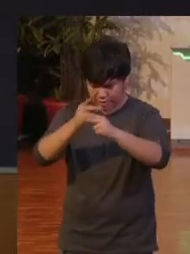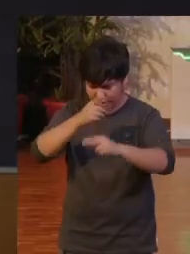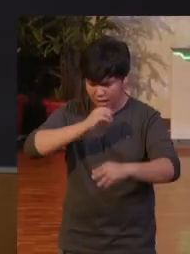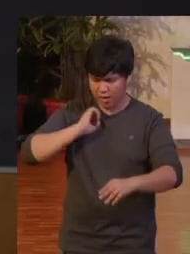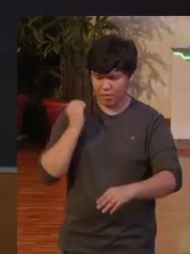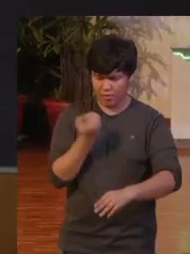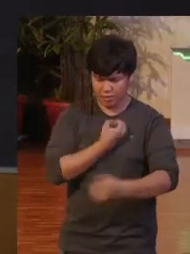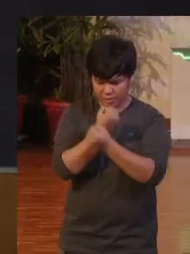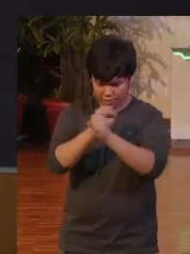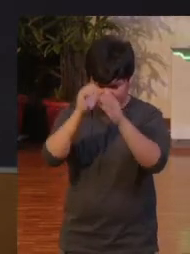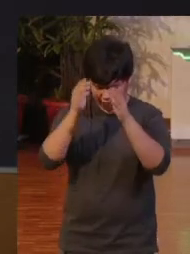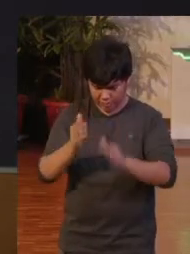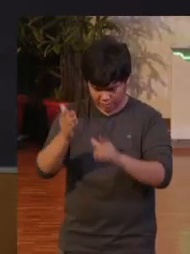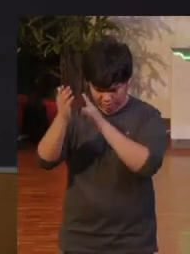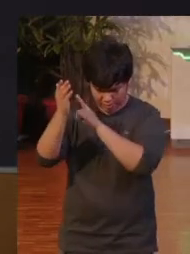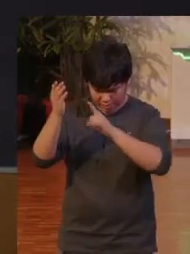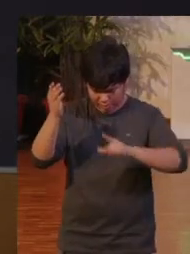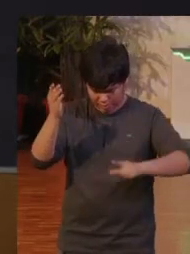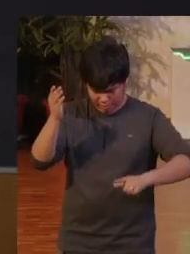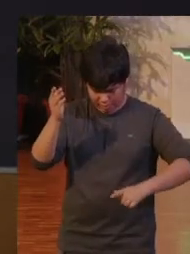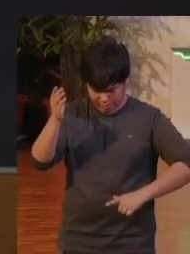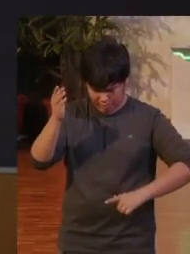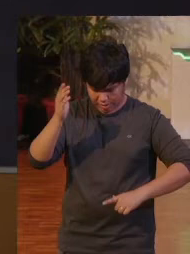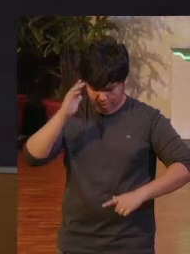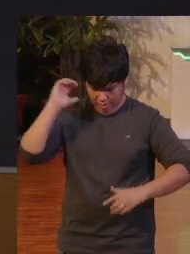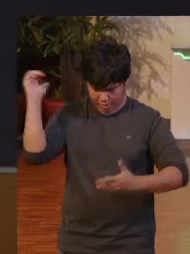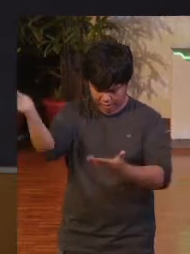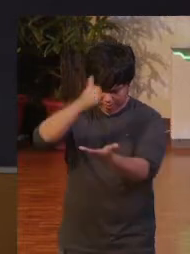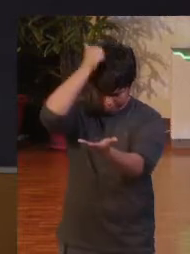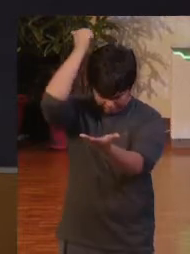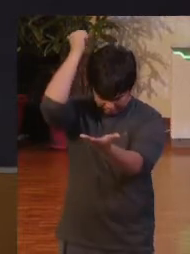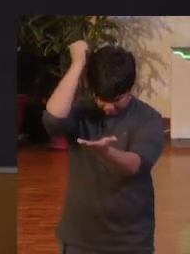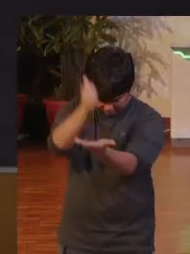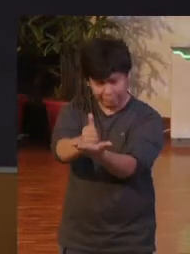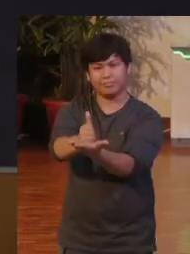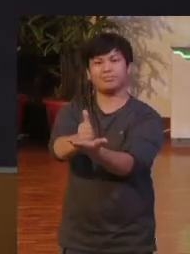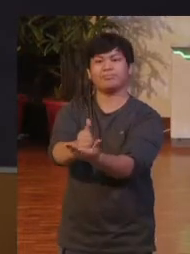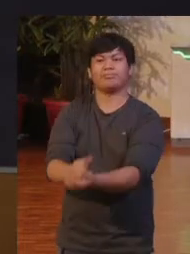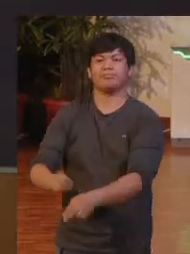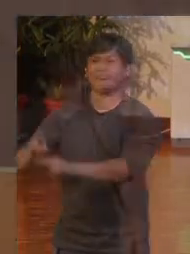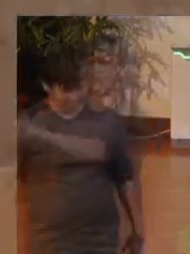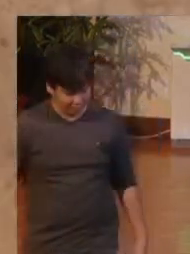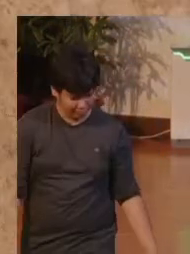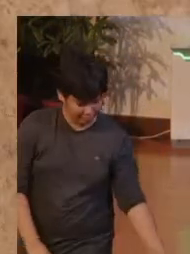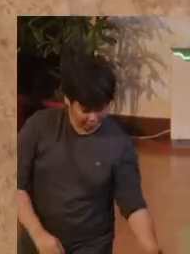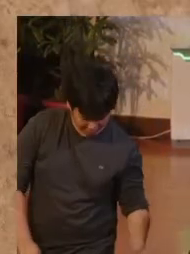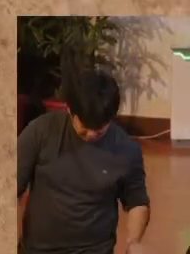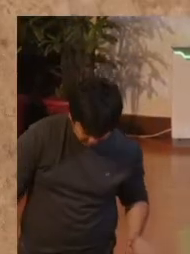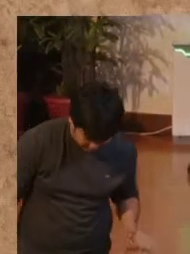aming mananakop at tagapagligtas. Amen. Mari na po tayong maupo.